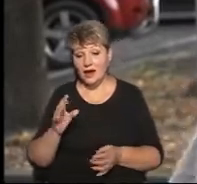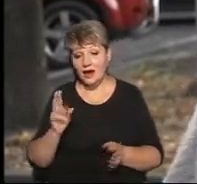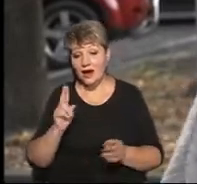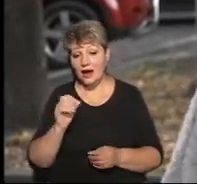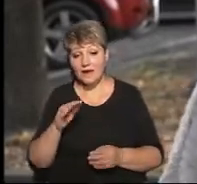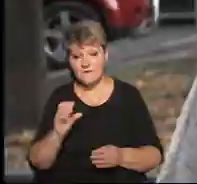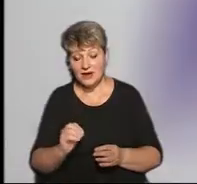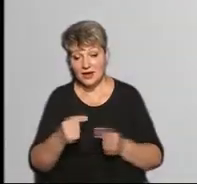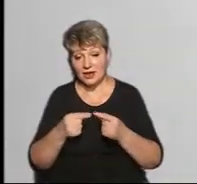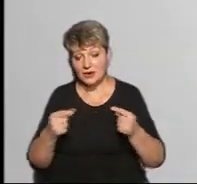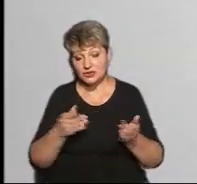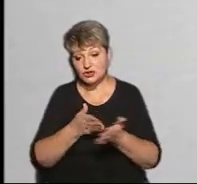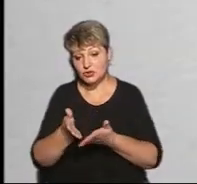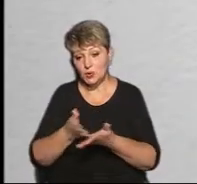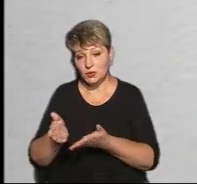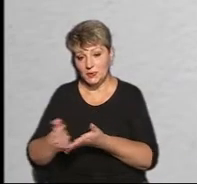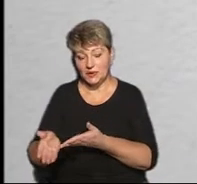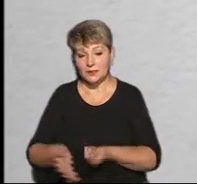іншою інфраструктурою.